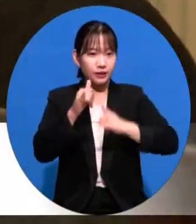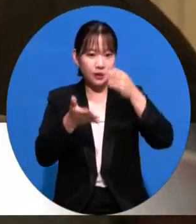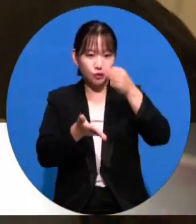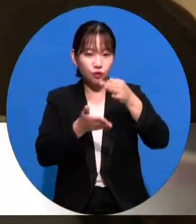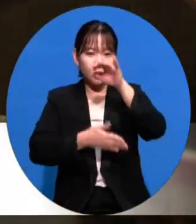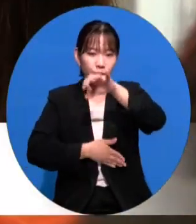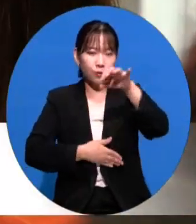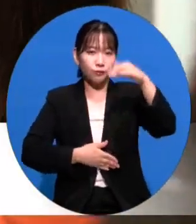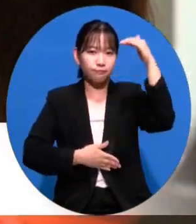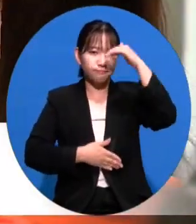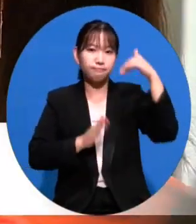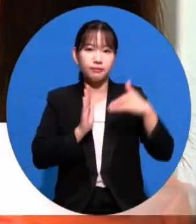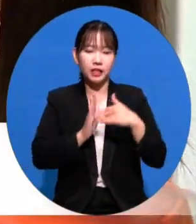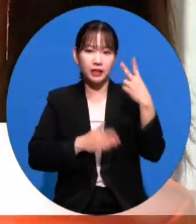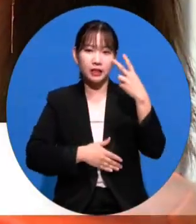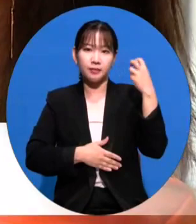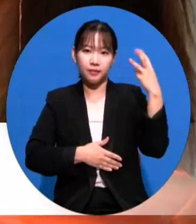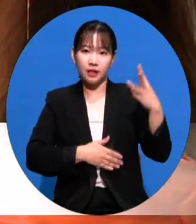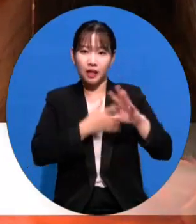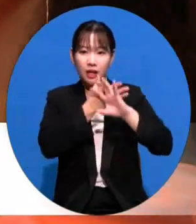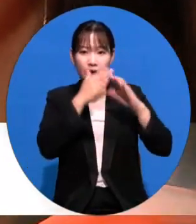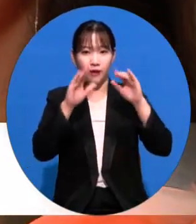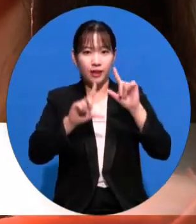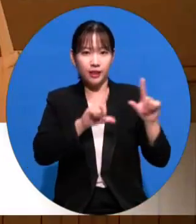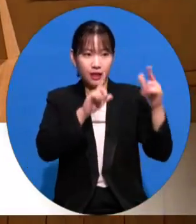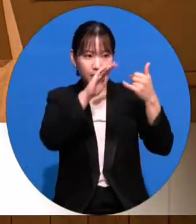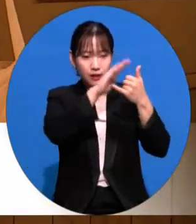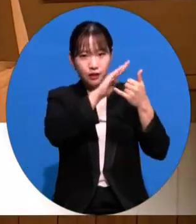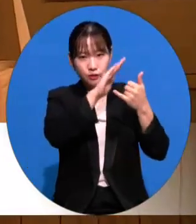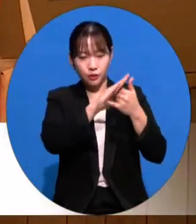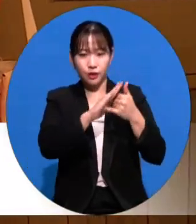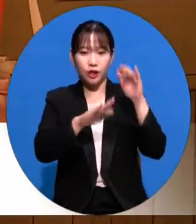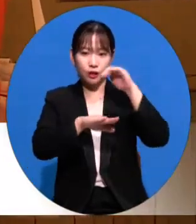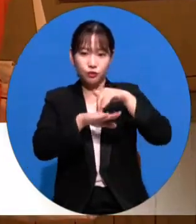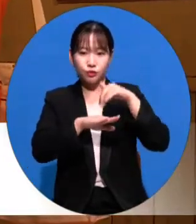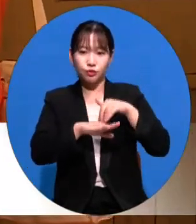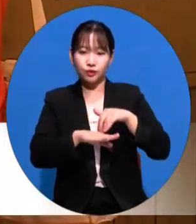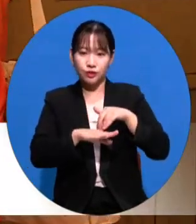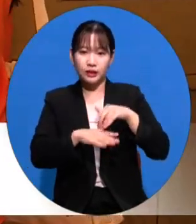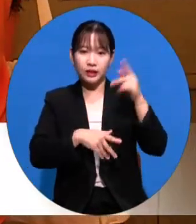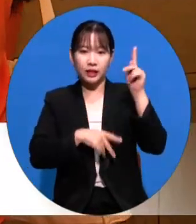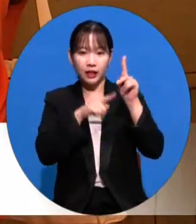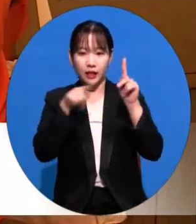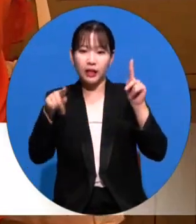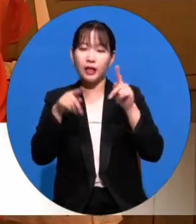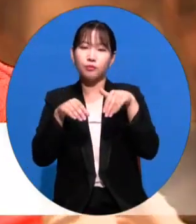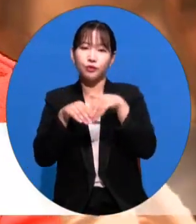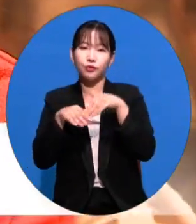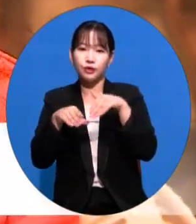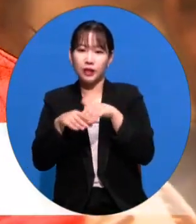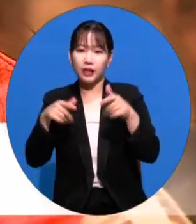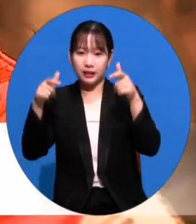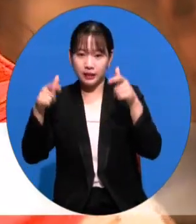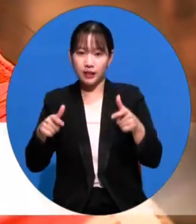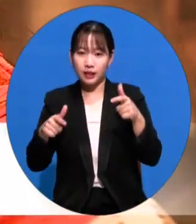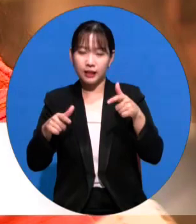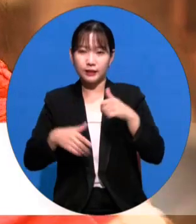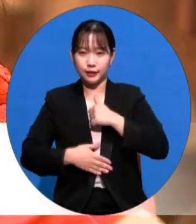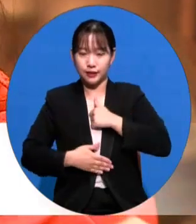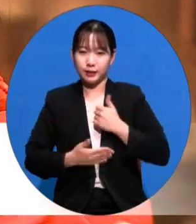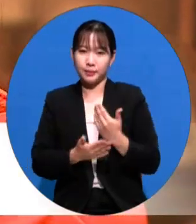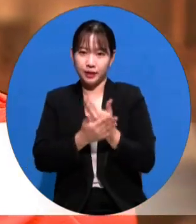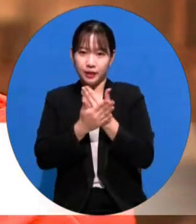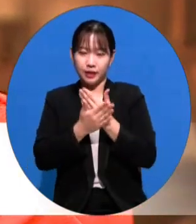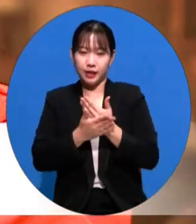돌아봤습니다. 2023 재외동포 청소년 모국 연수는 K문화공동체로서의 정체성 함양,